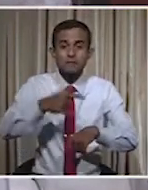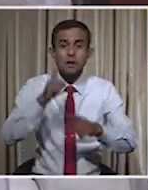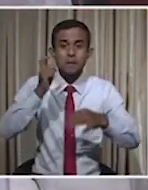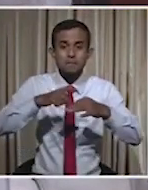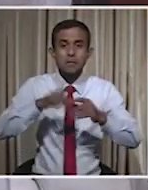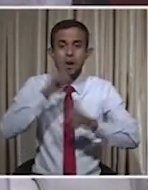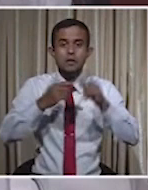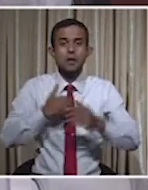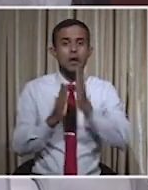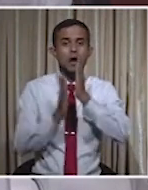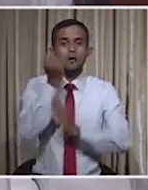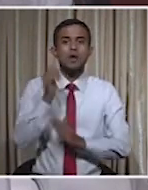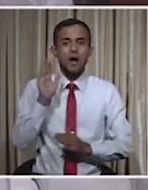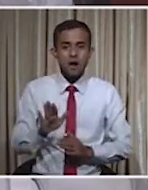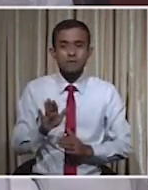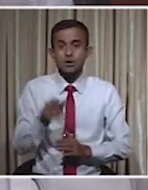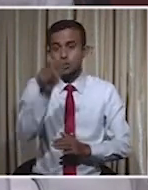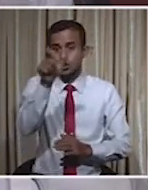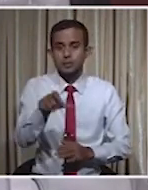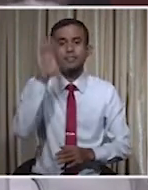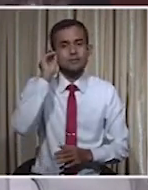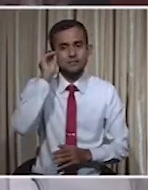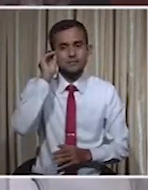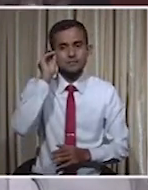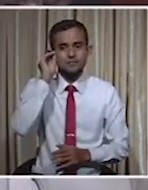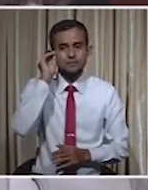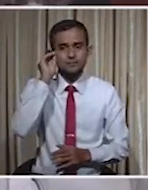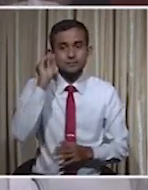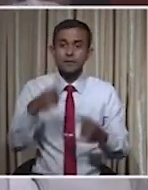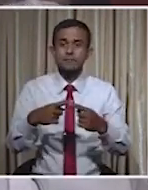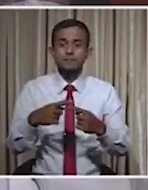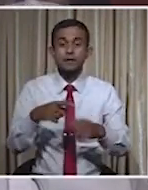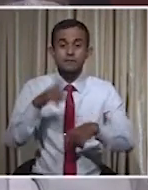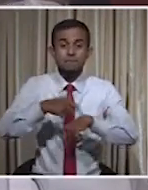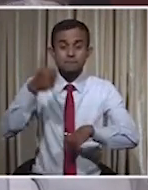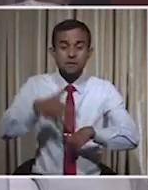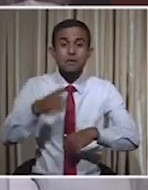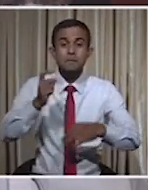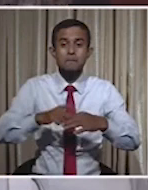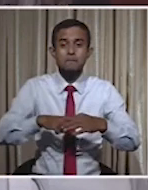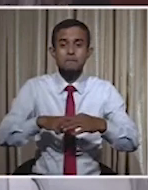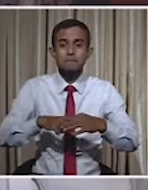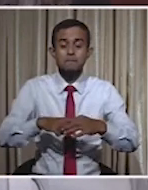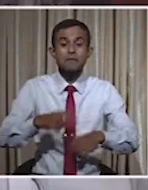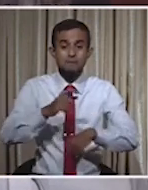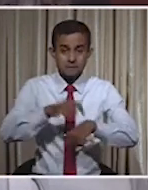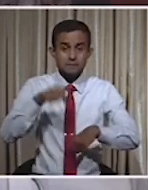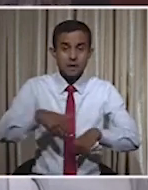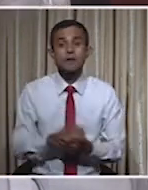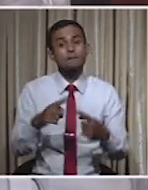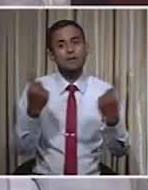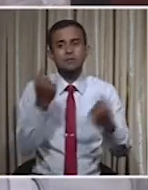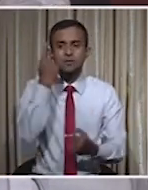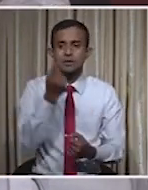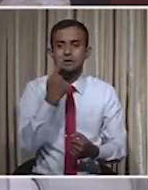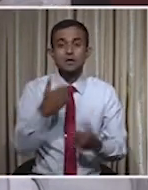අපිට අයිතියක් තියෙනවා අන්නේක ඔබතුමා තේරුම් ගන්න ඕනේ. ඒක වෙන ඉල්ලගන්න විවාදයක්. මේ කාලීන ප්‍රශ්නයක්. ඒක විවාදයක් ඉල්ලගන්න. කාලීන ප්‍රශ්නයක්. ඒක වෙනම යෝජනාවක්